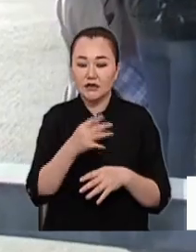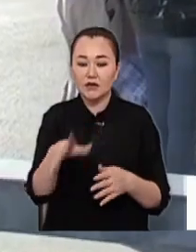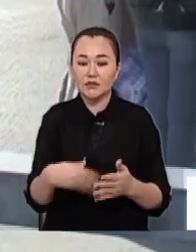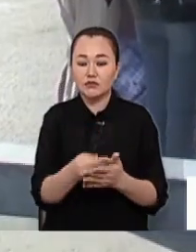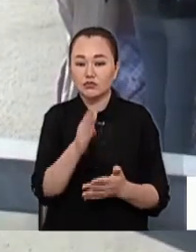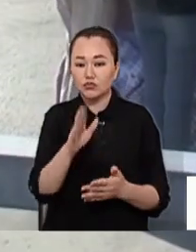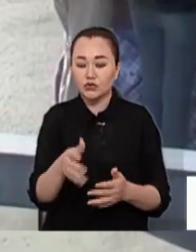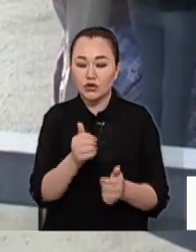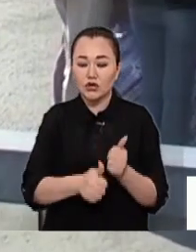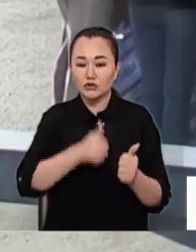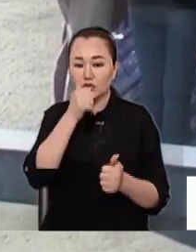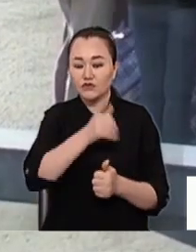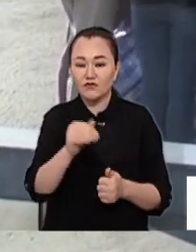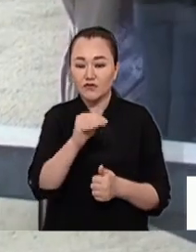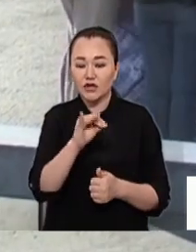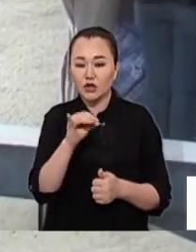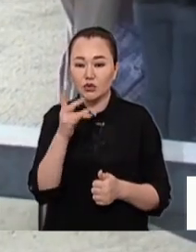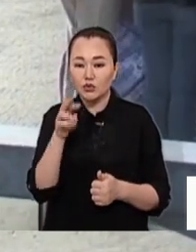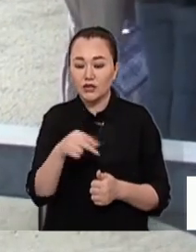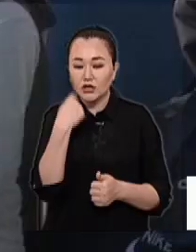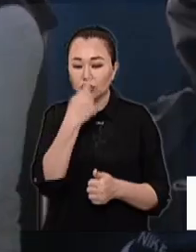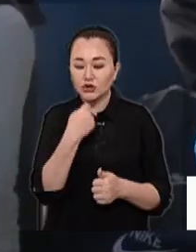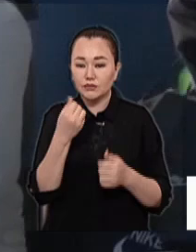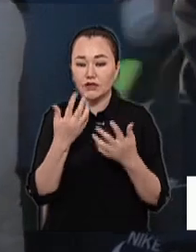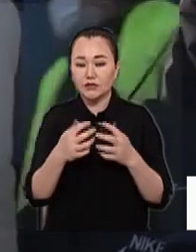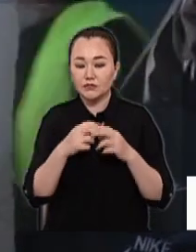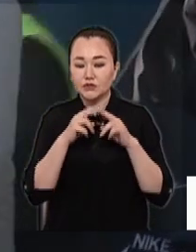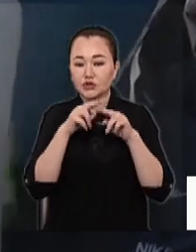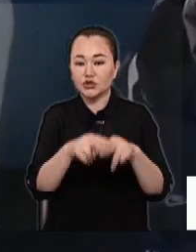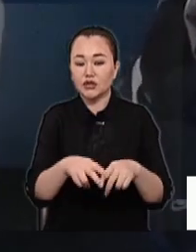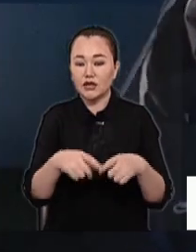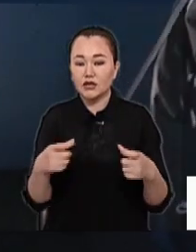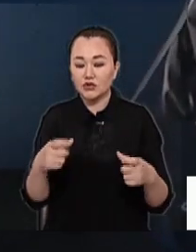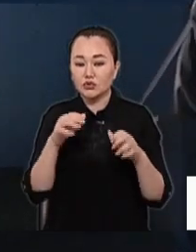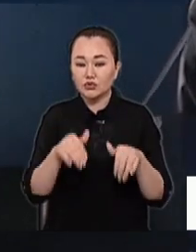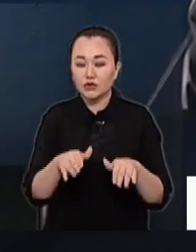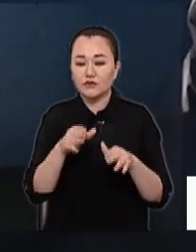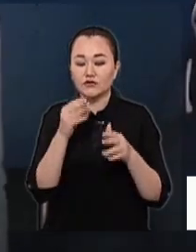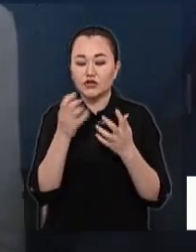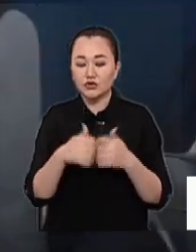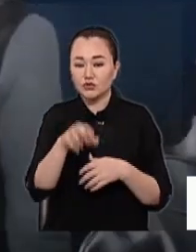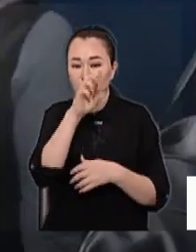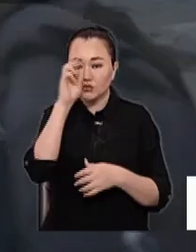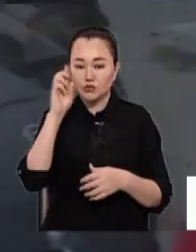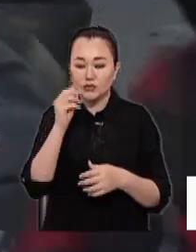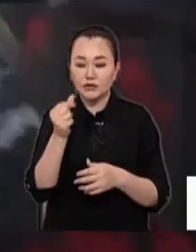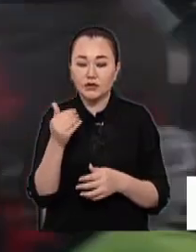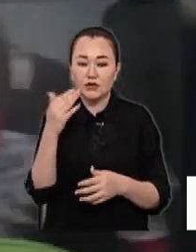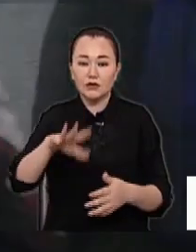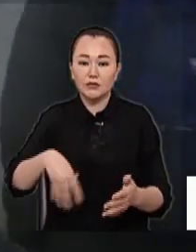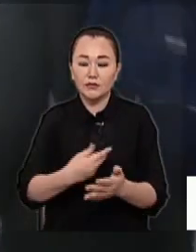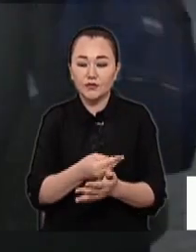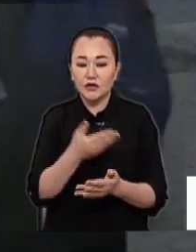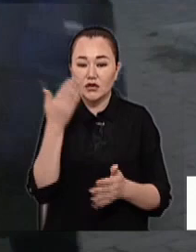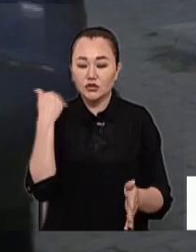будут выплачивать ежегодно в феврале и июне наличными или перечислением на карту студентов за счет средств республиканского бюджета.